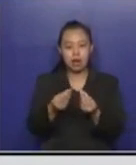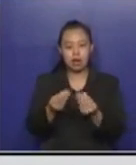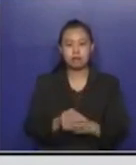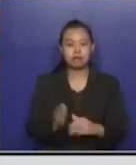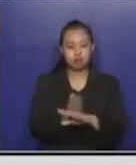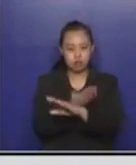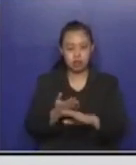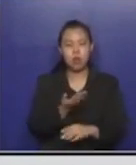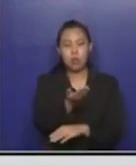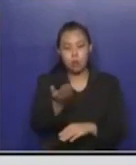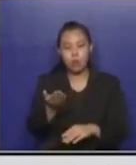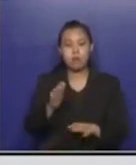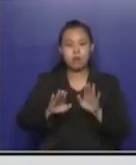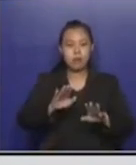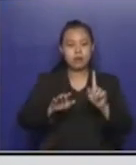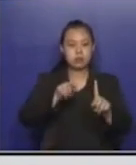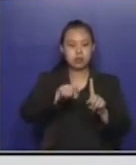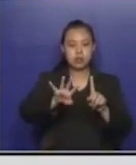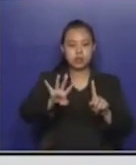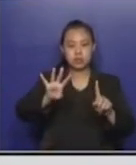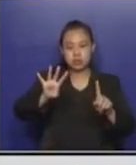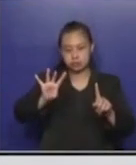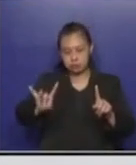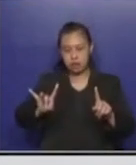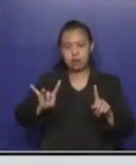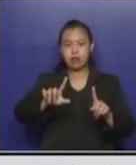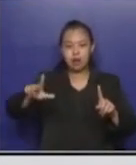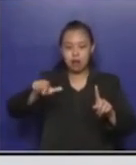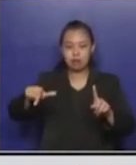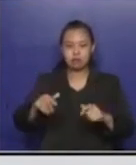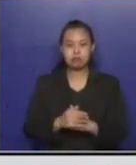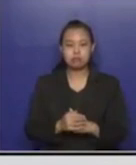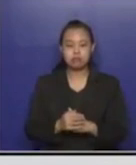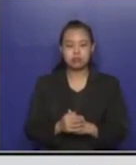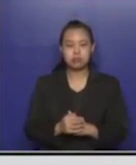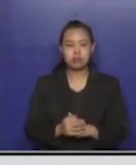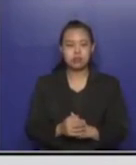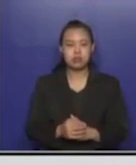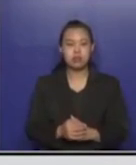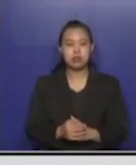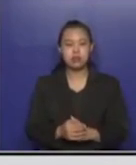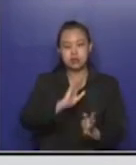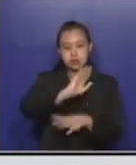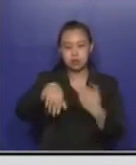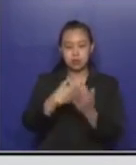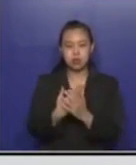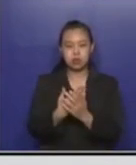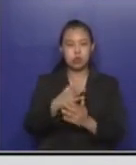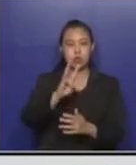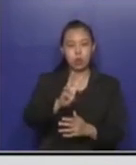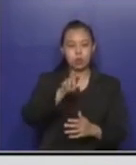ชำระหนี้ที่ 1.48 ล้านรายนะคะมีรายย่อย15ล้านรายตัวเลขรวมทั้งหมดคือ